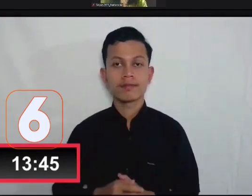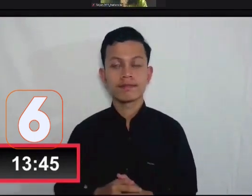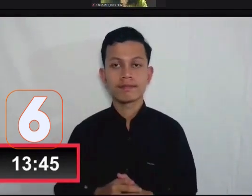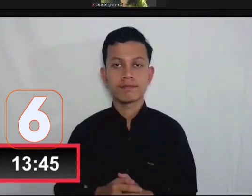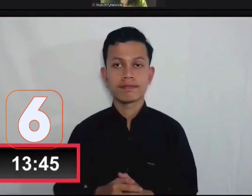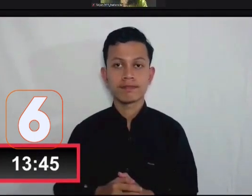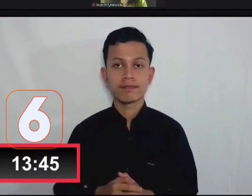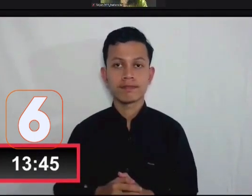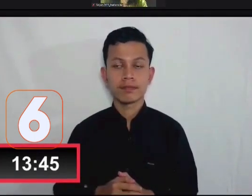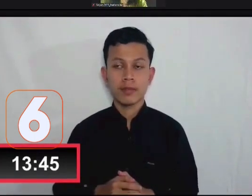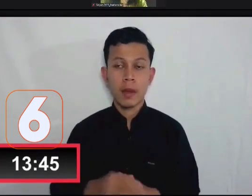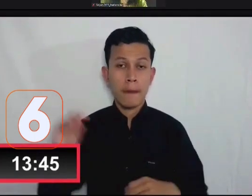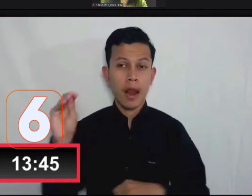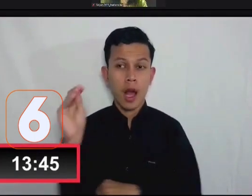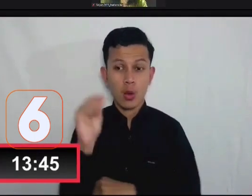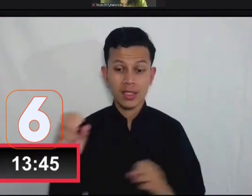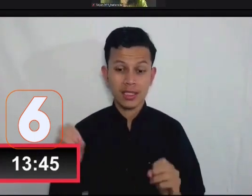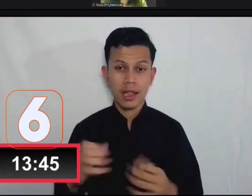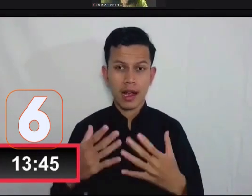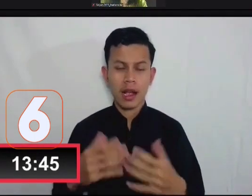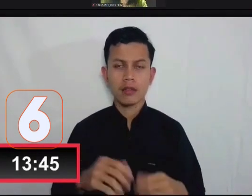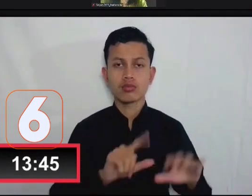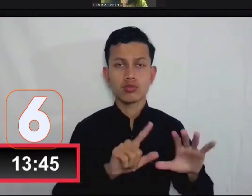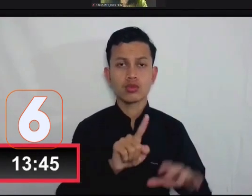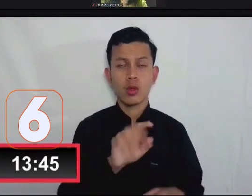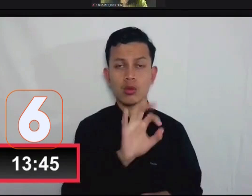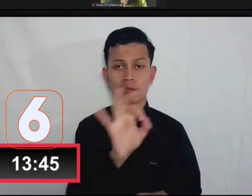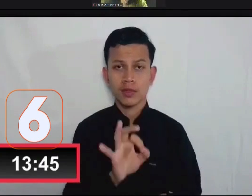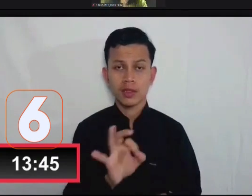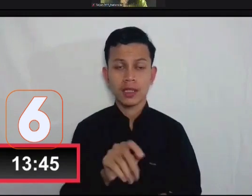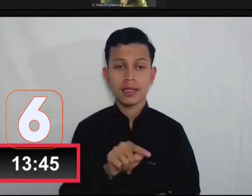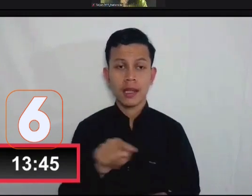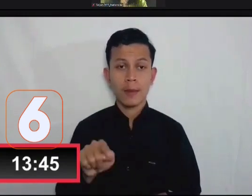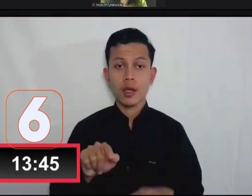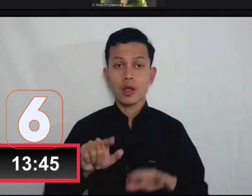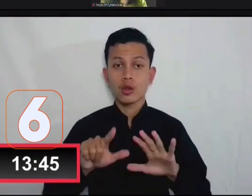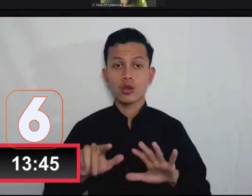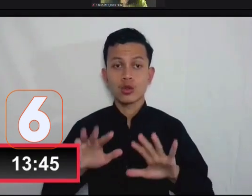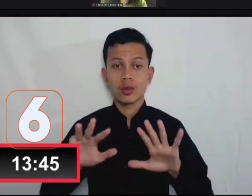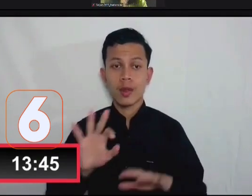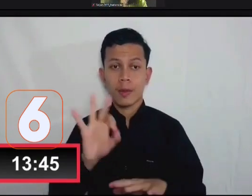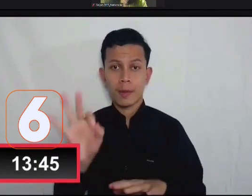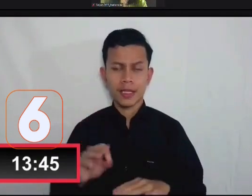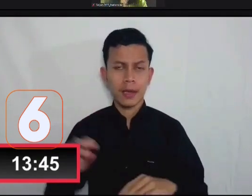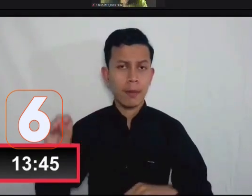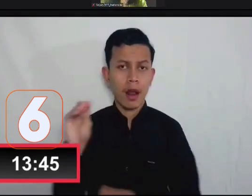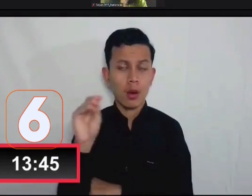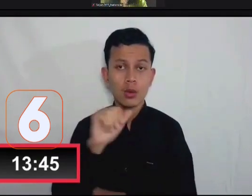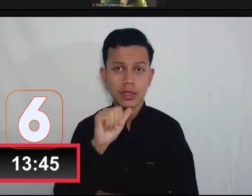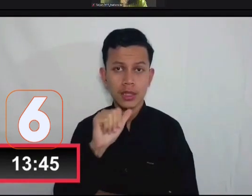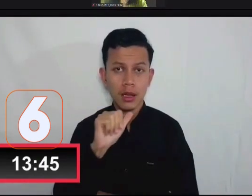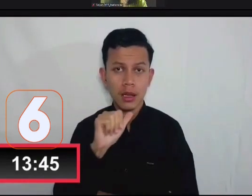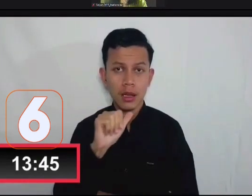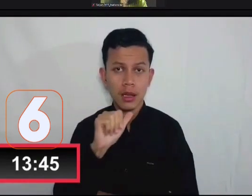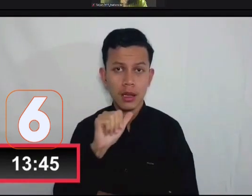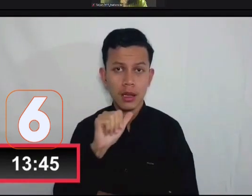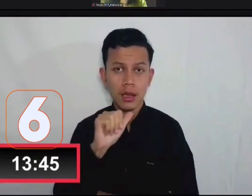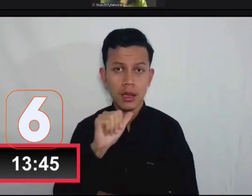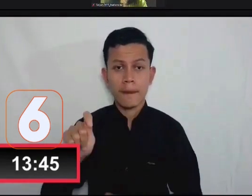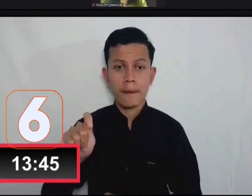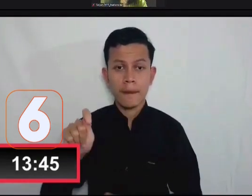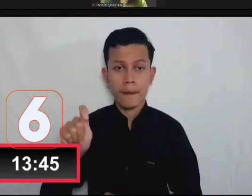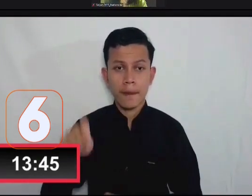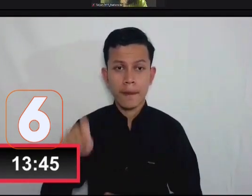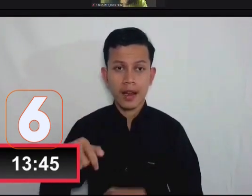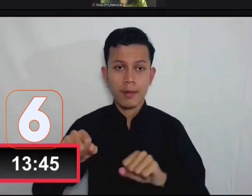aspek pelaku tercatat antara 71% sampai dengan 79% pelakunya adalah pengemudi kendaraan bermotor yang tidak